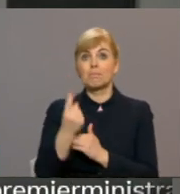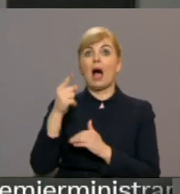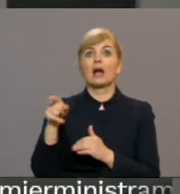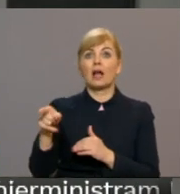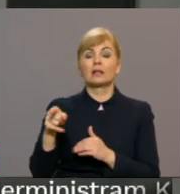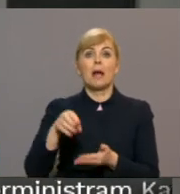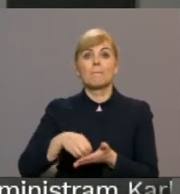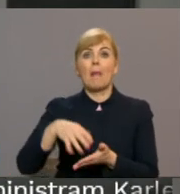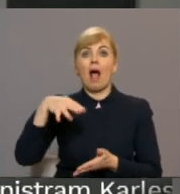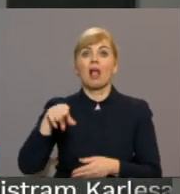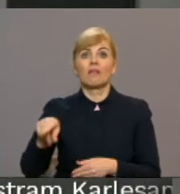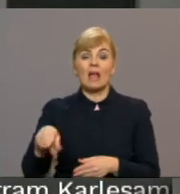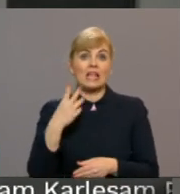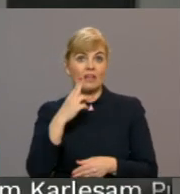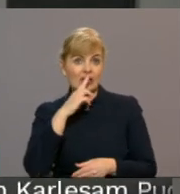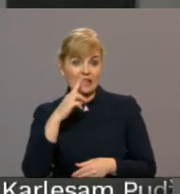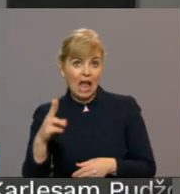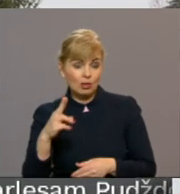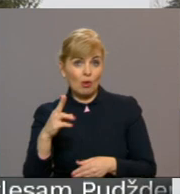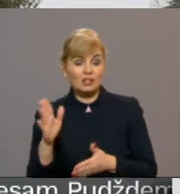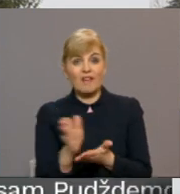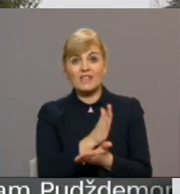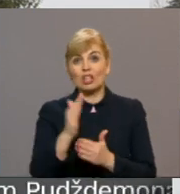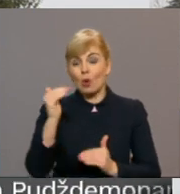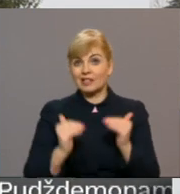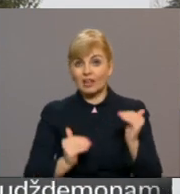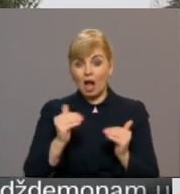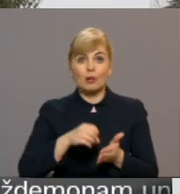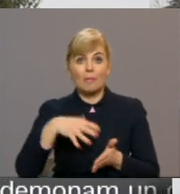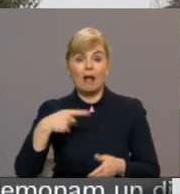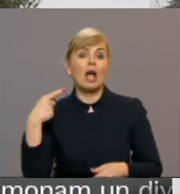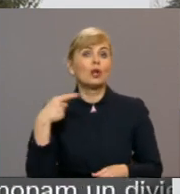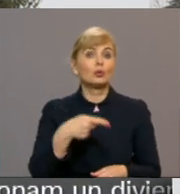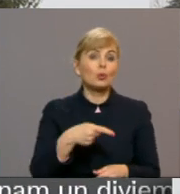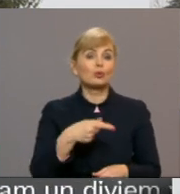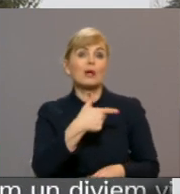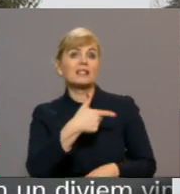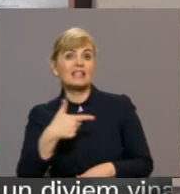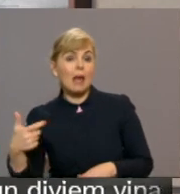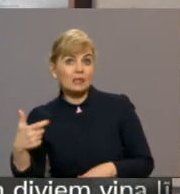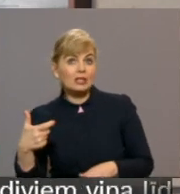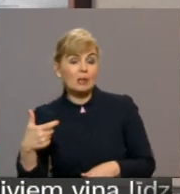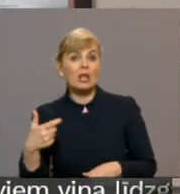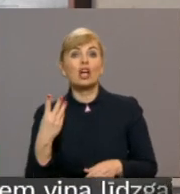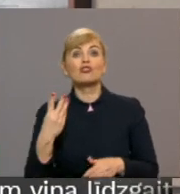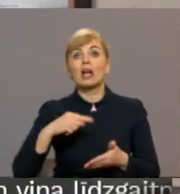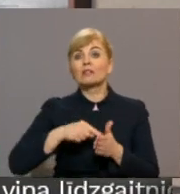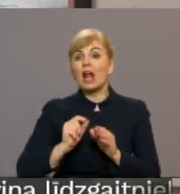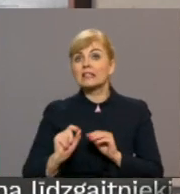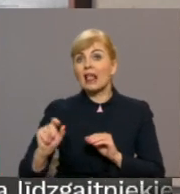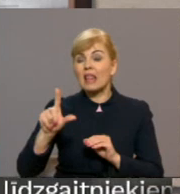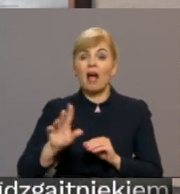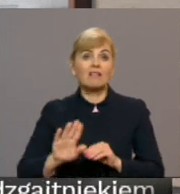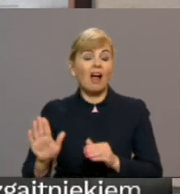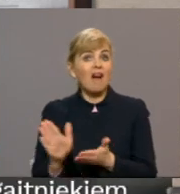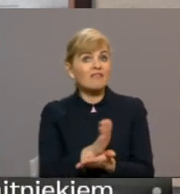pansionātā Balvi, un pašreiz divu nedēļu kumulatīvais rādītājs Balvos ir 1700, jeb 4 reizes lielāks nekā